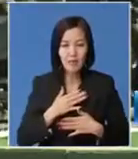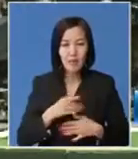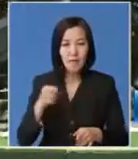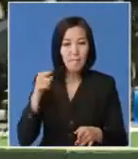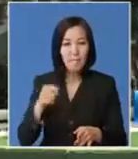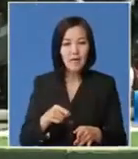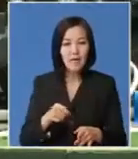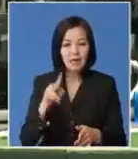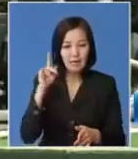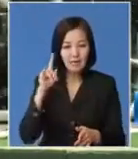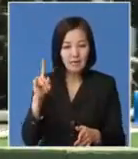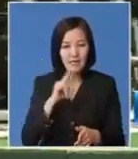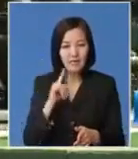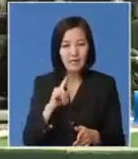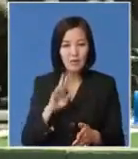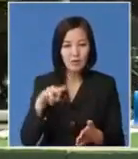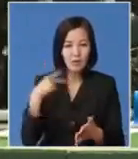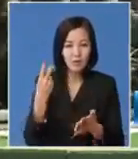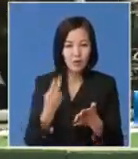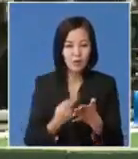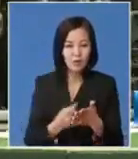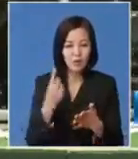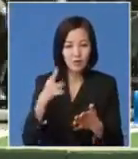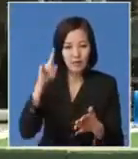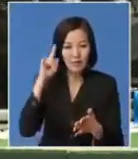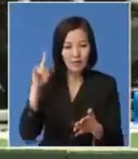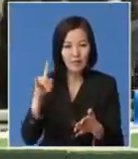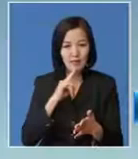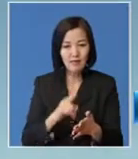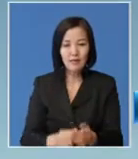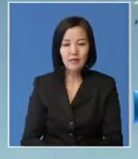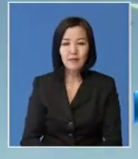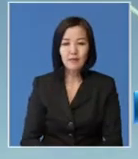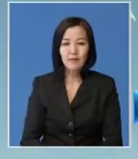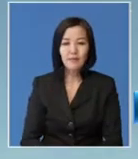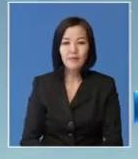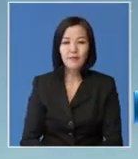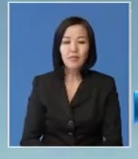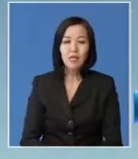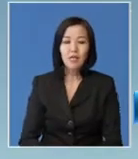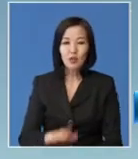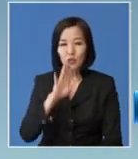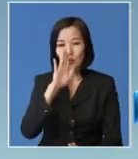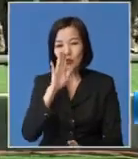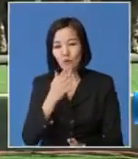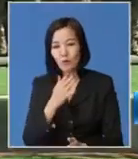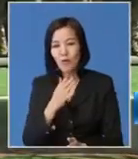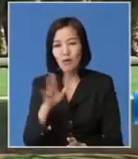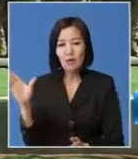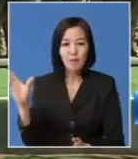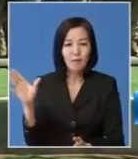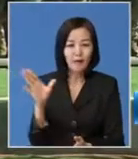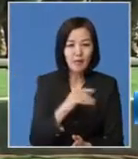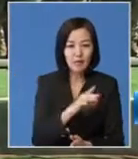Бұл дұшпанға сес, елге сес көрсеткен парад